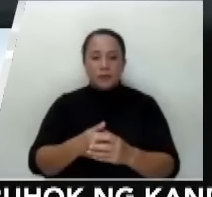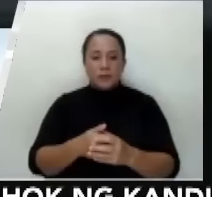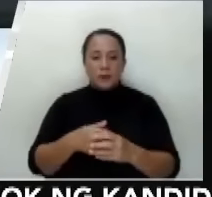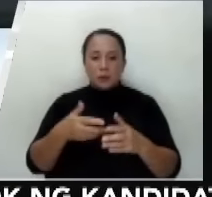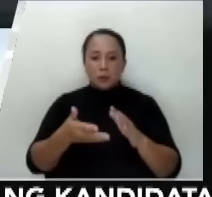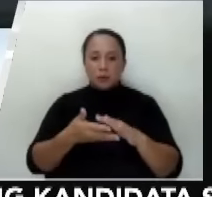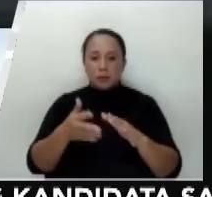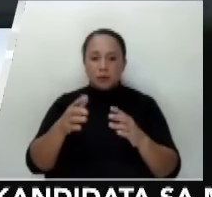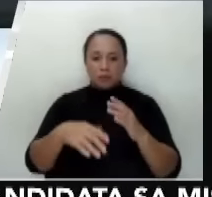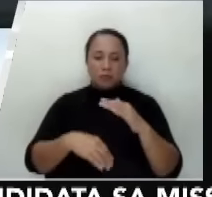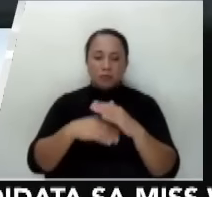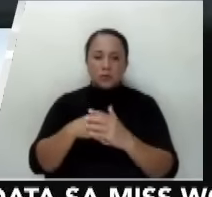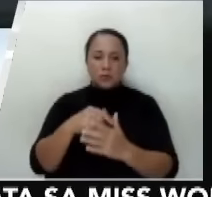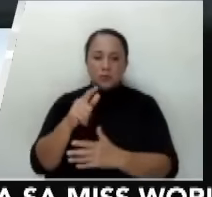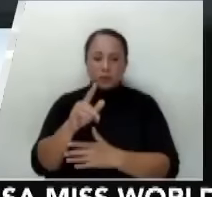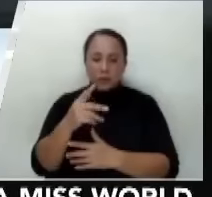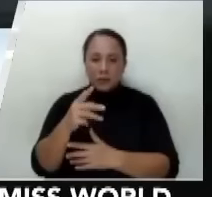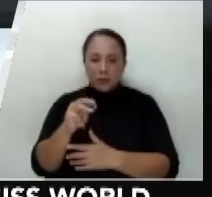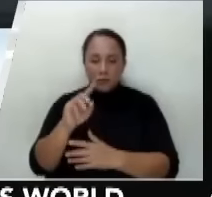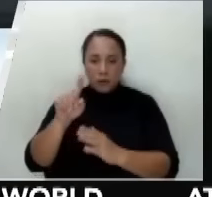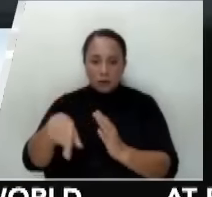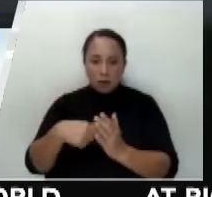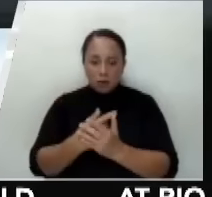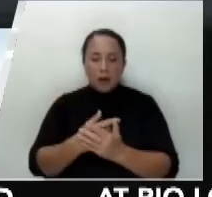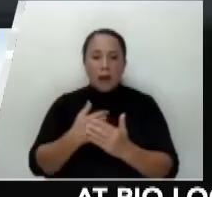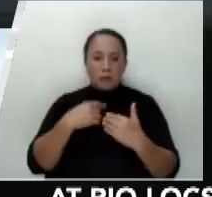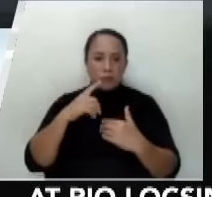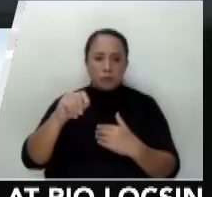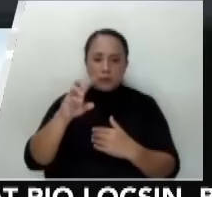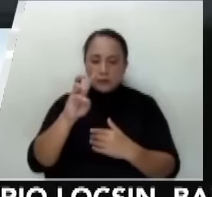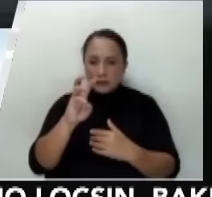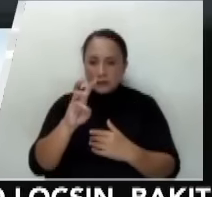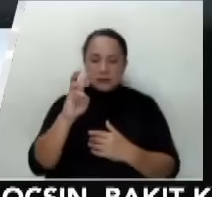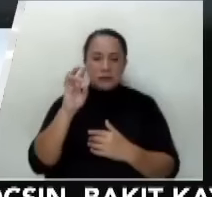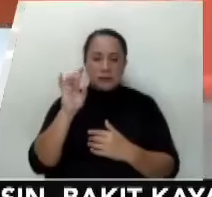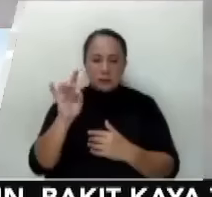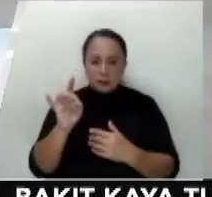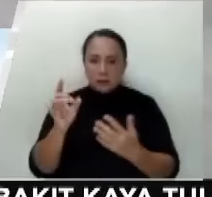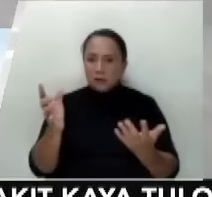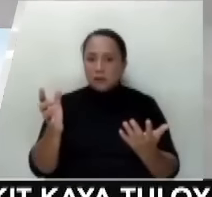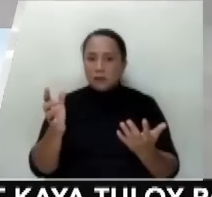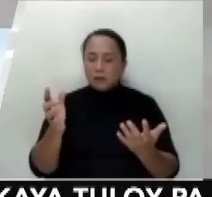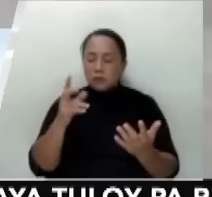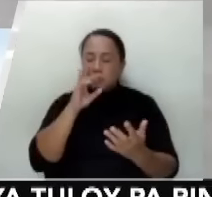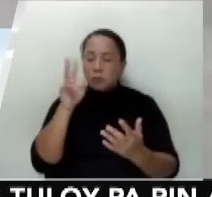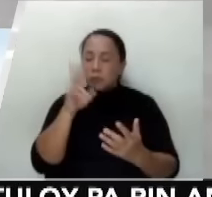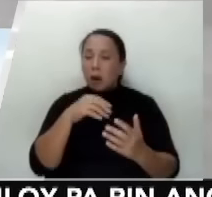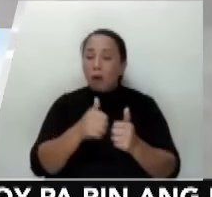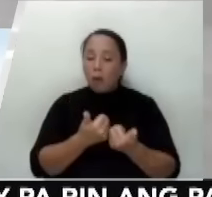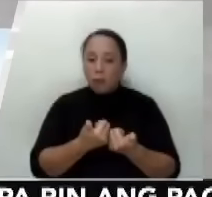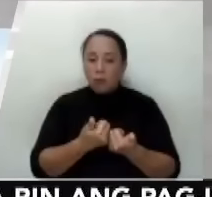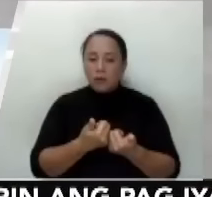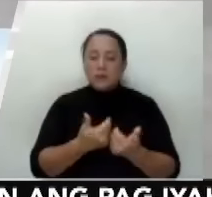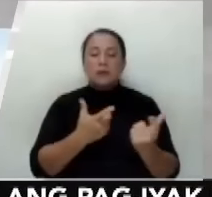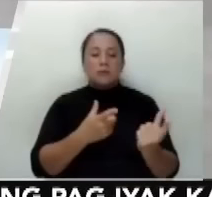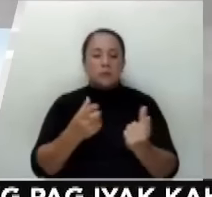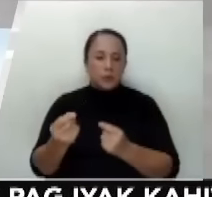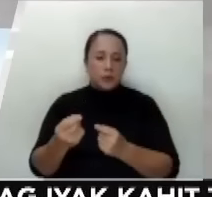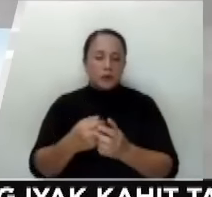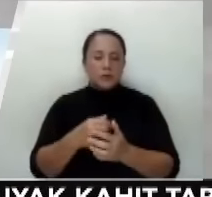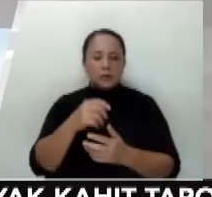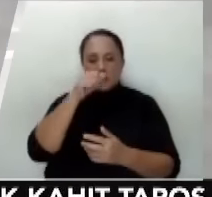25 kilometers an hour. May tumatakbo dyan 60, 80. Paano kung hindi sila mapansin? Kapag ipinatupad na sa April 15